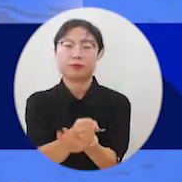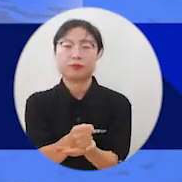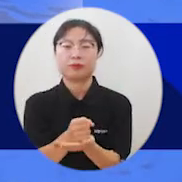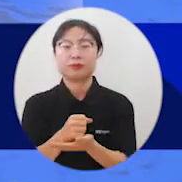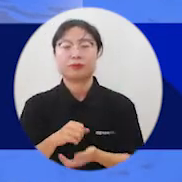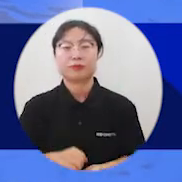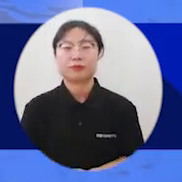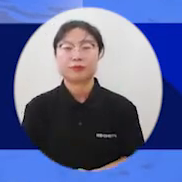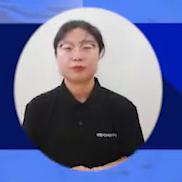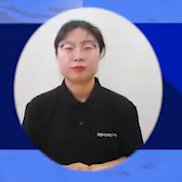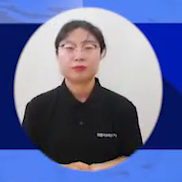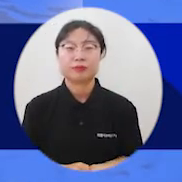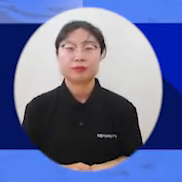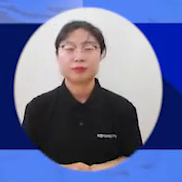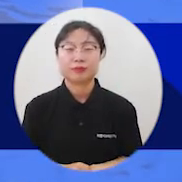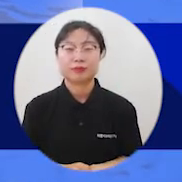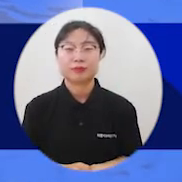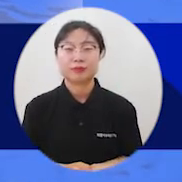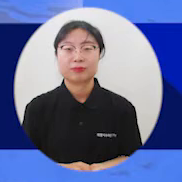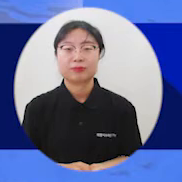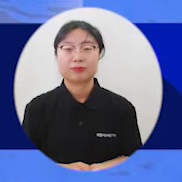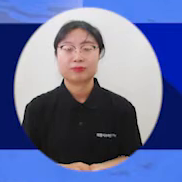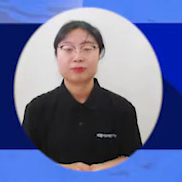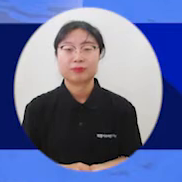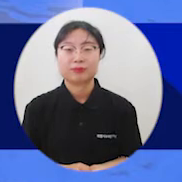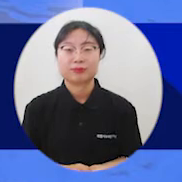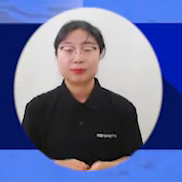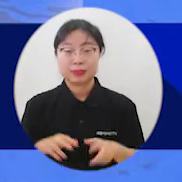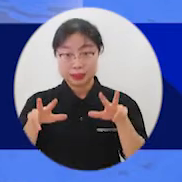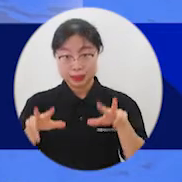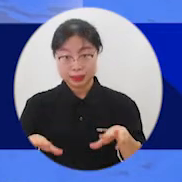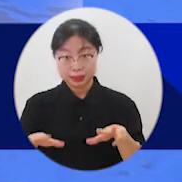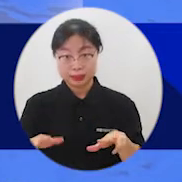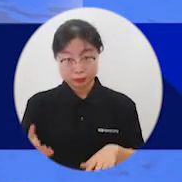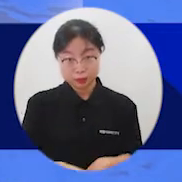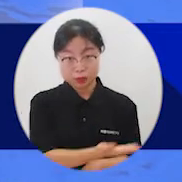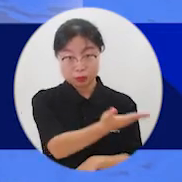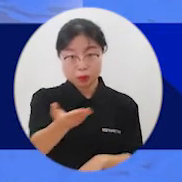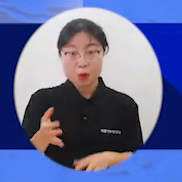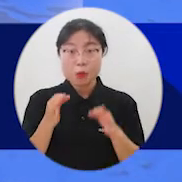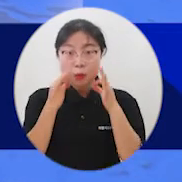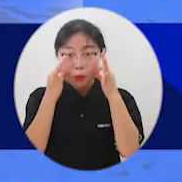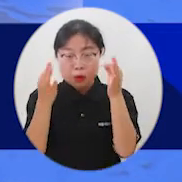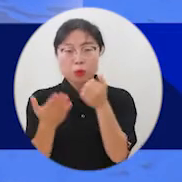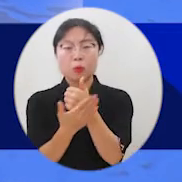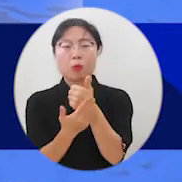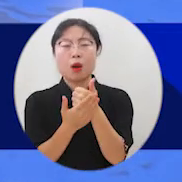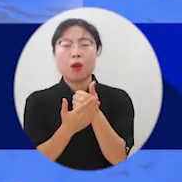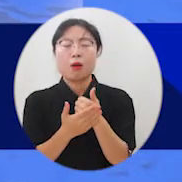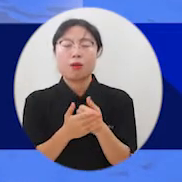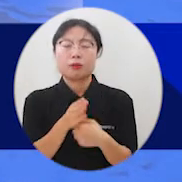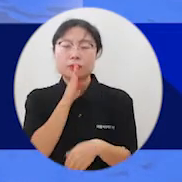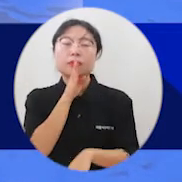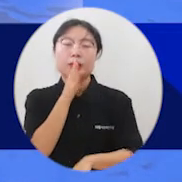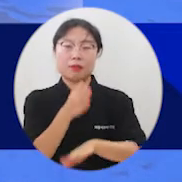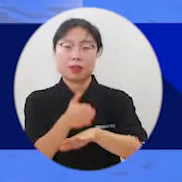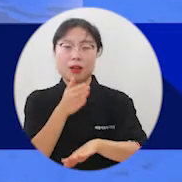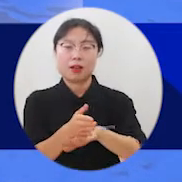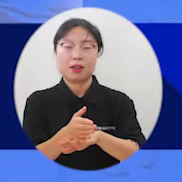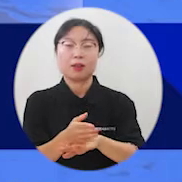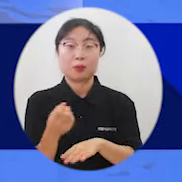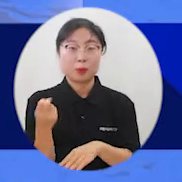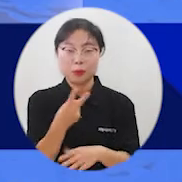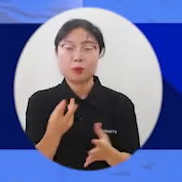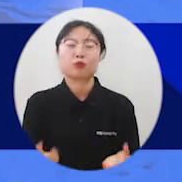받는 그런 자리를 굉장히 뜻깊은 자리라고 생각을 합니다. 그동안 시정 발전에 많은 노력을 기울여 주셨던 수상자